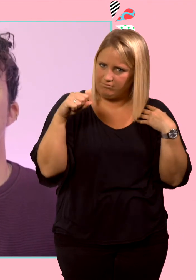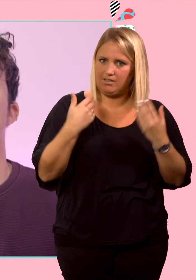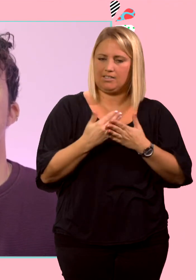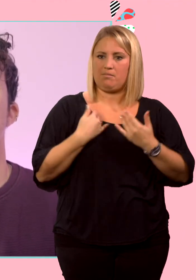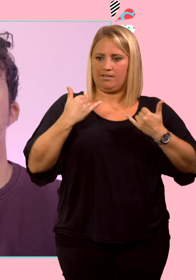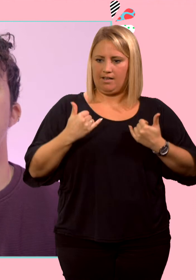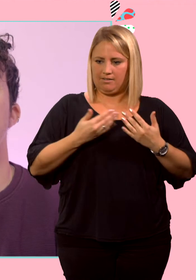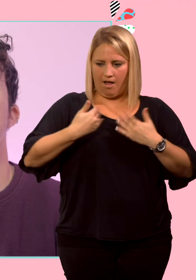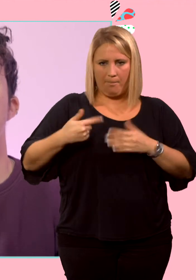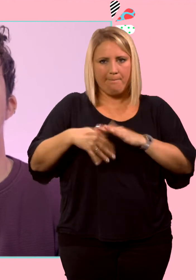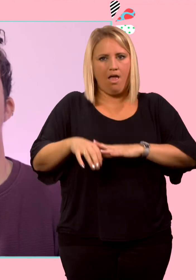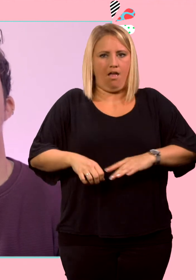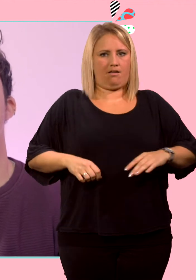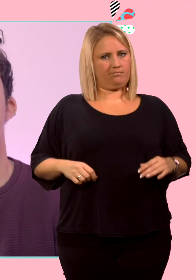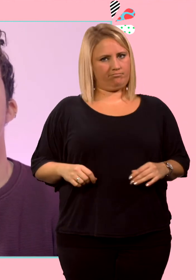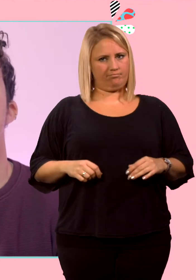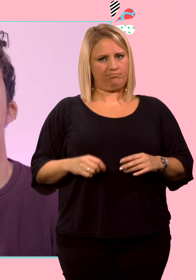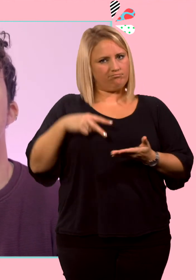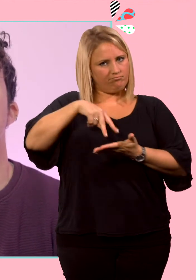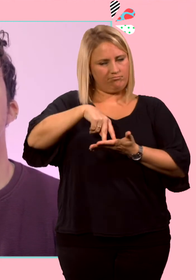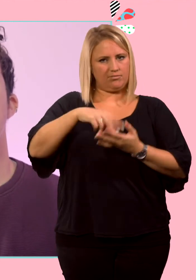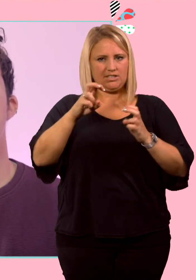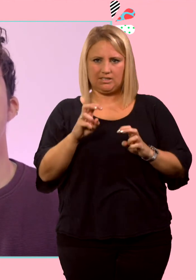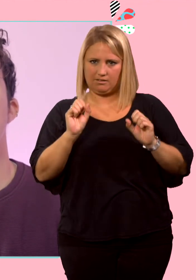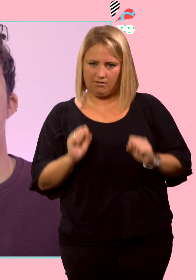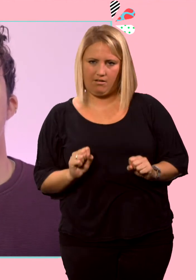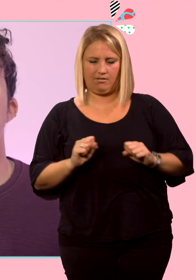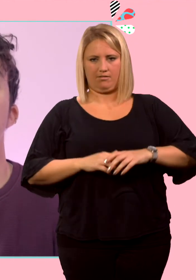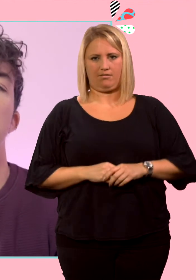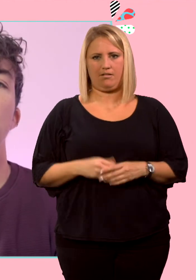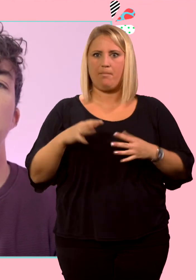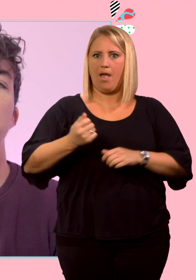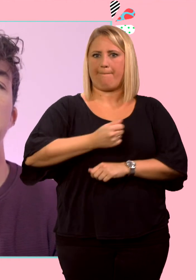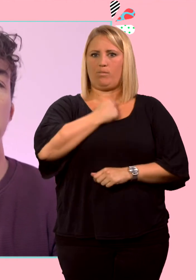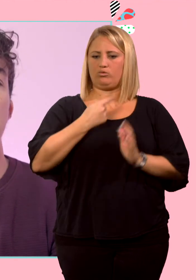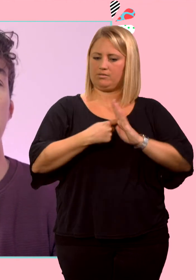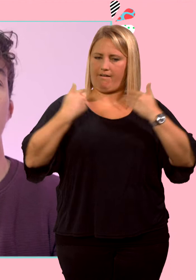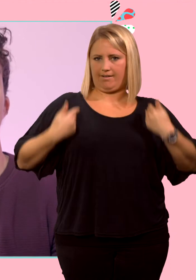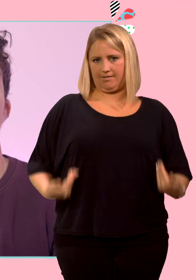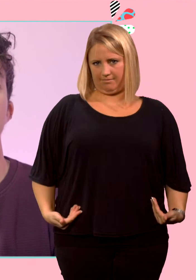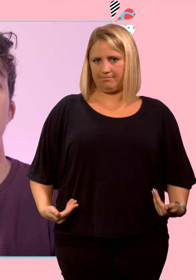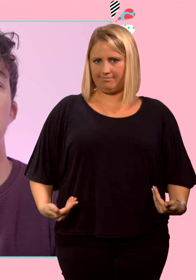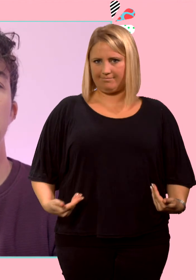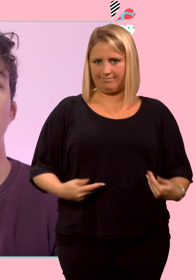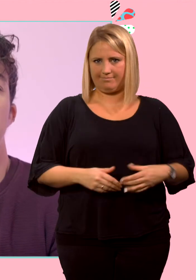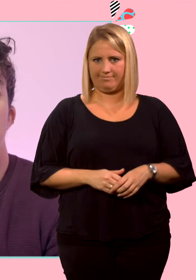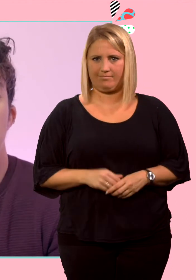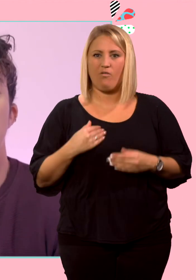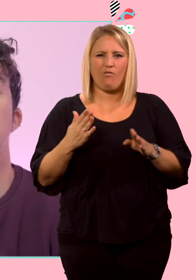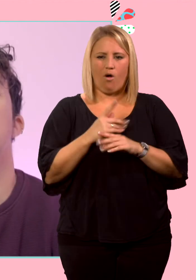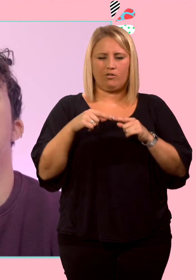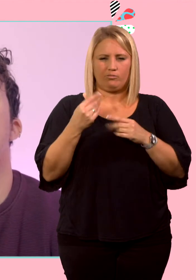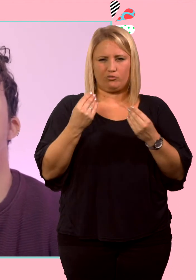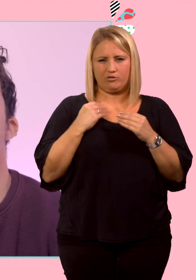ich einfach, konnte ich wieder irgendwie aufrechter sitzen oder habe mich irgendwie getraut, meinen Oberkörper zu zeigen auf eine Art und Weise, dass ich es vorher